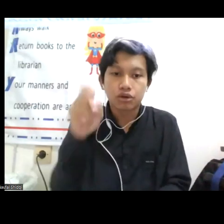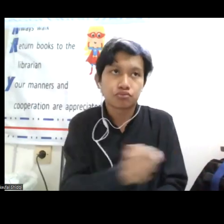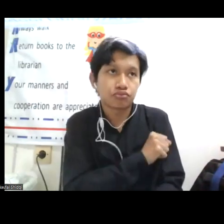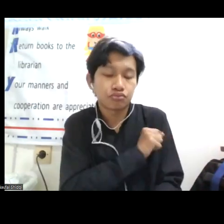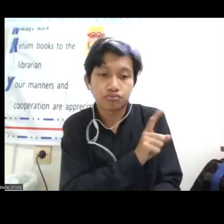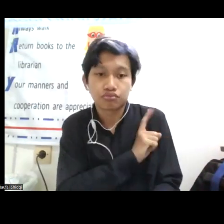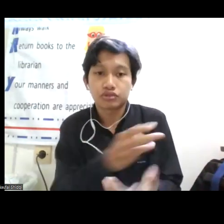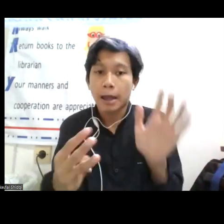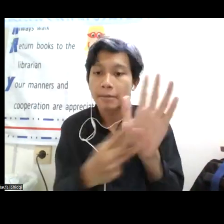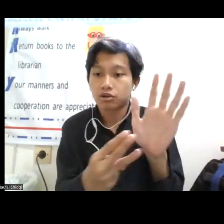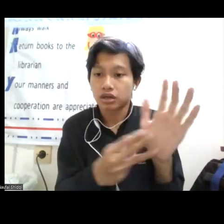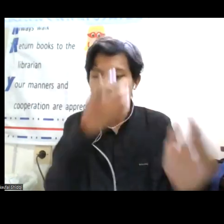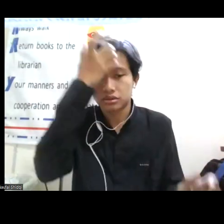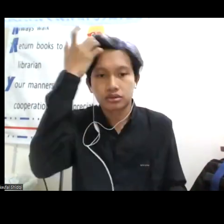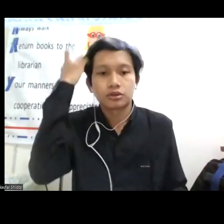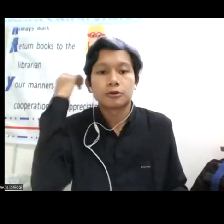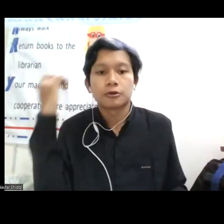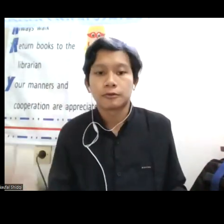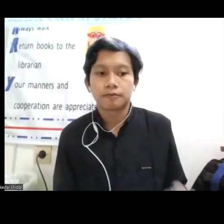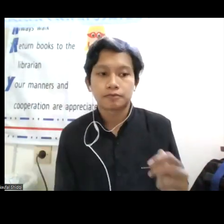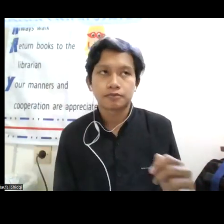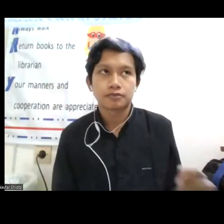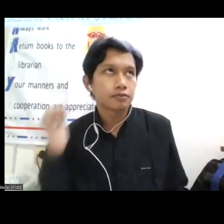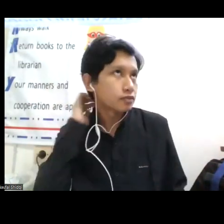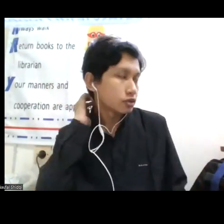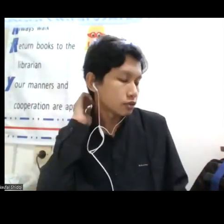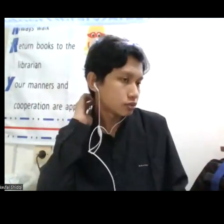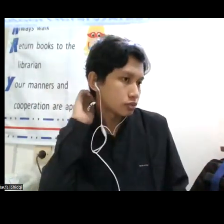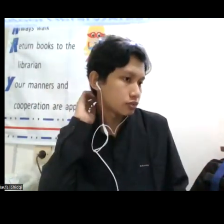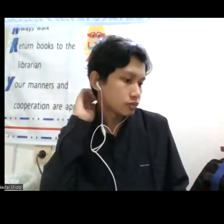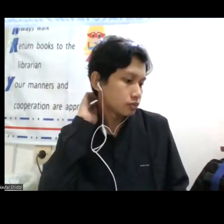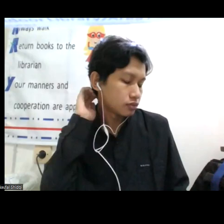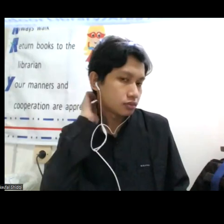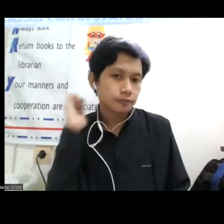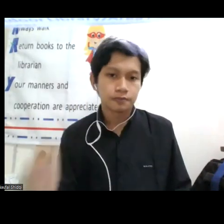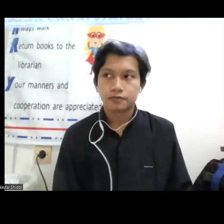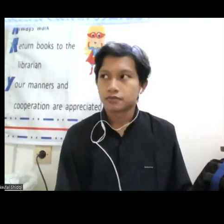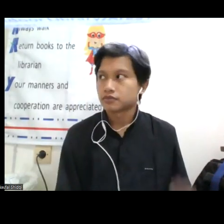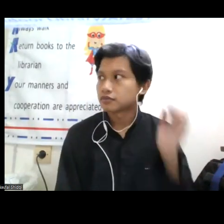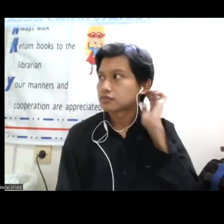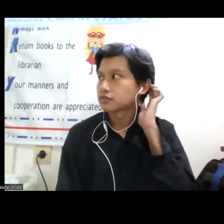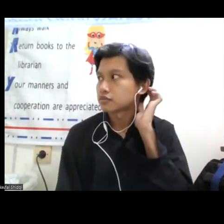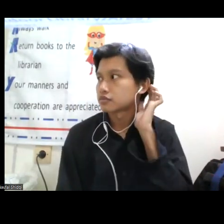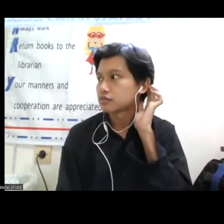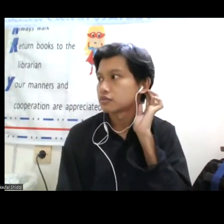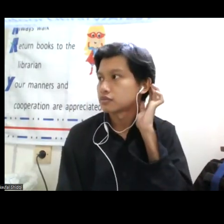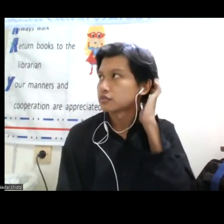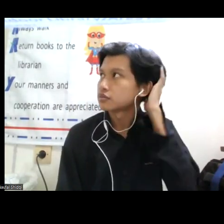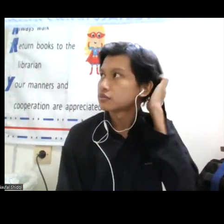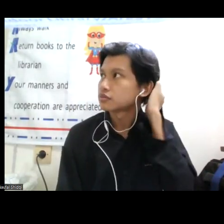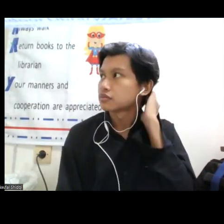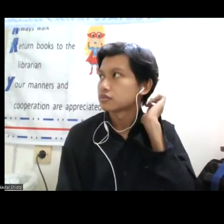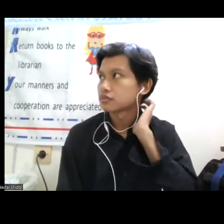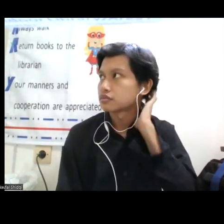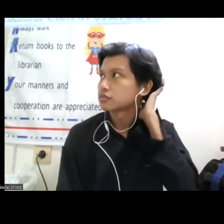Mbak adil Livia ya sama yang lain juga marah nih tadi kalau untuk Seterusnya saya belum terlalu mendalam cuma itu